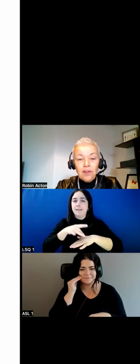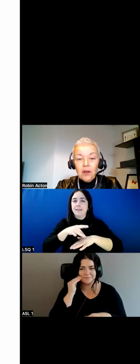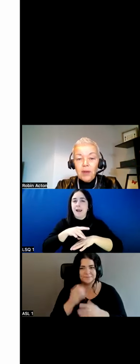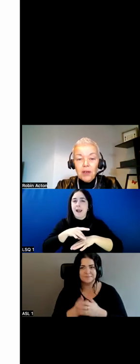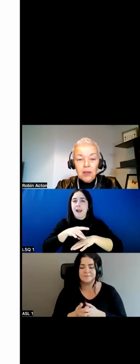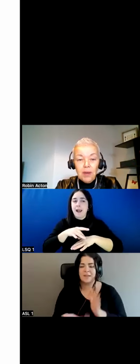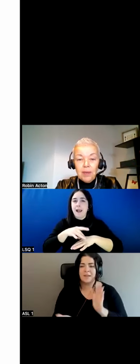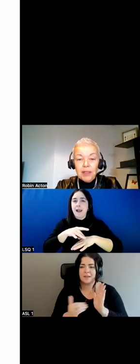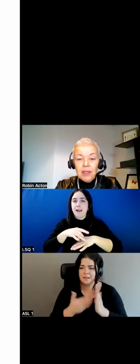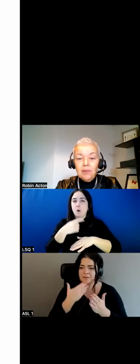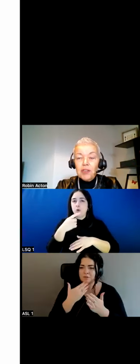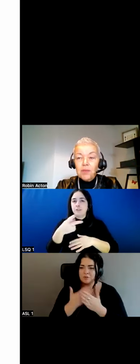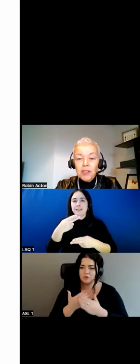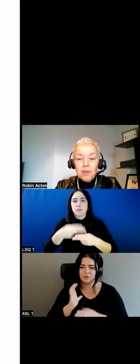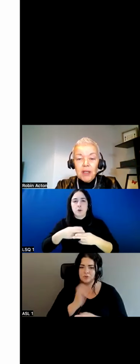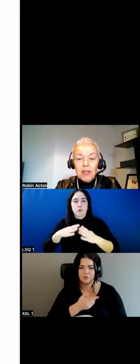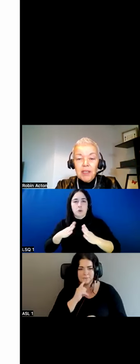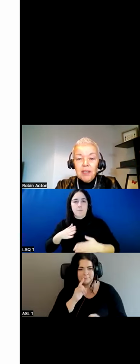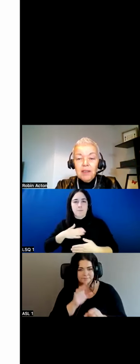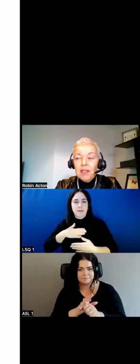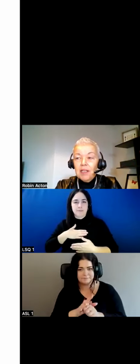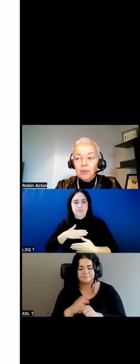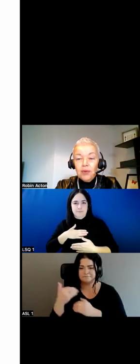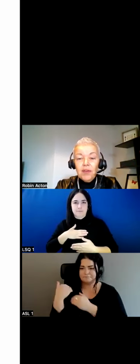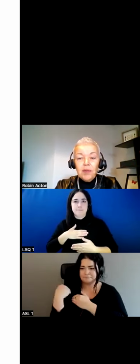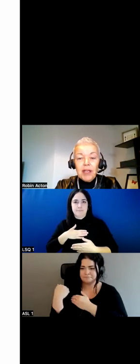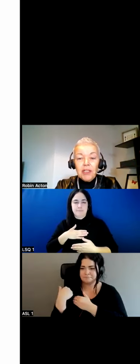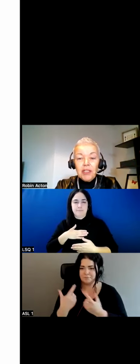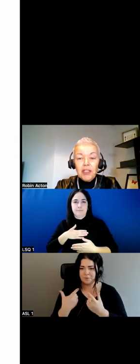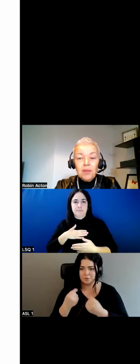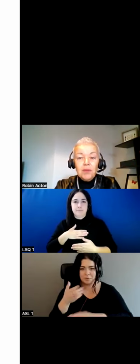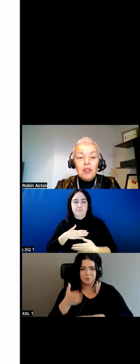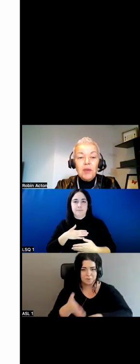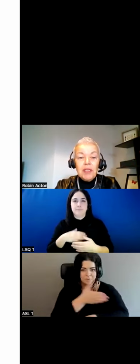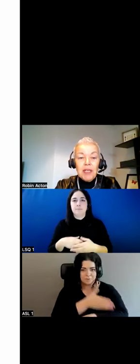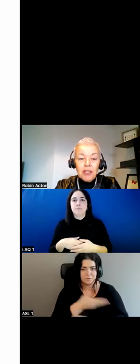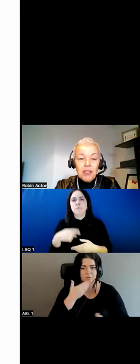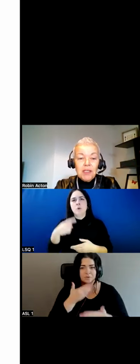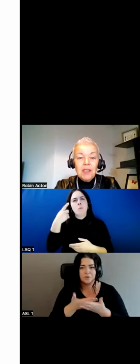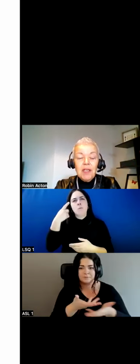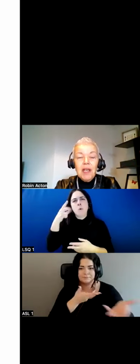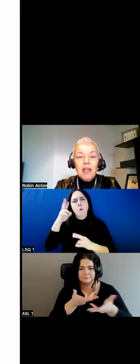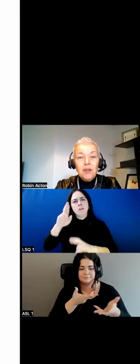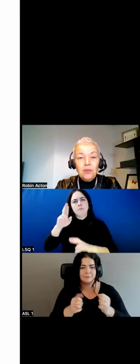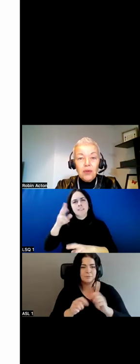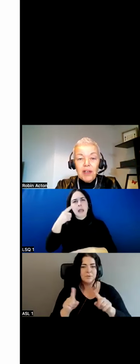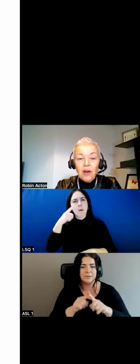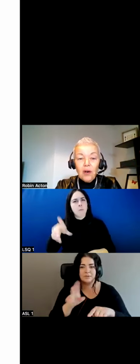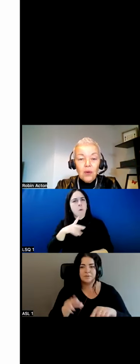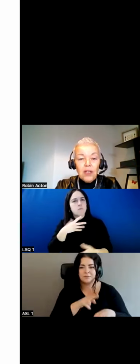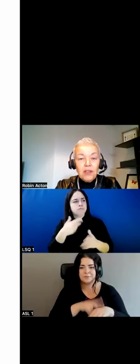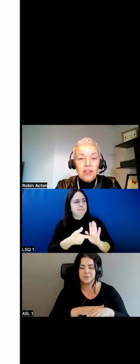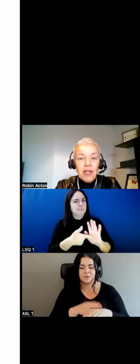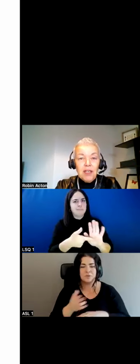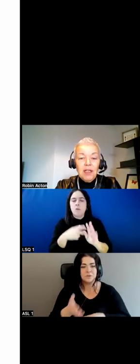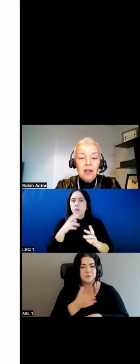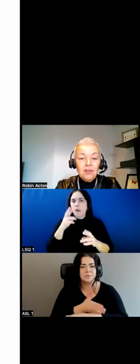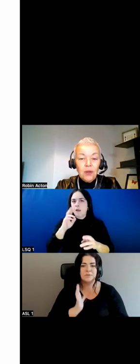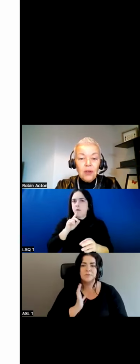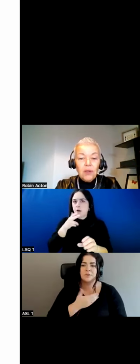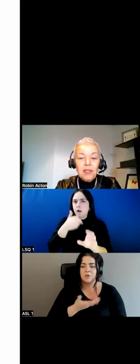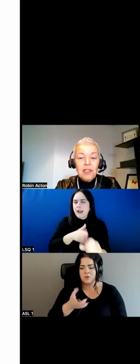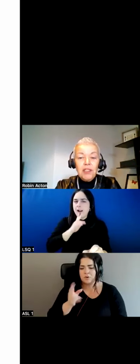tous notre foyer. Nous le faisons pour réaffirmer notre engagement et notre responsabilité dans l'amélioration des relations entre